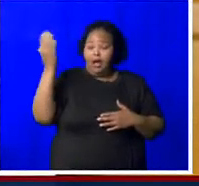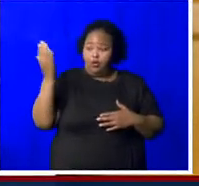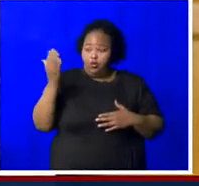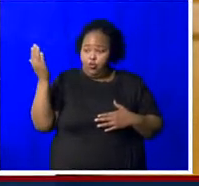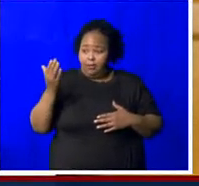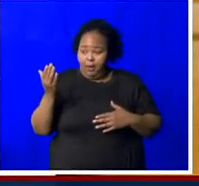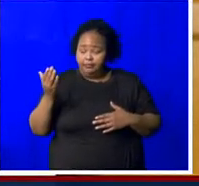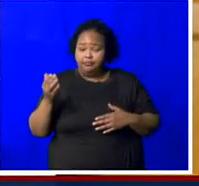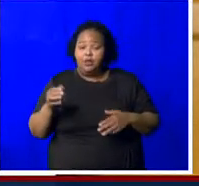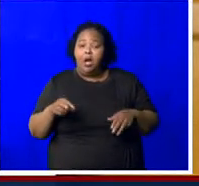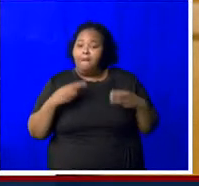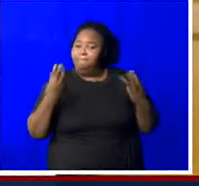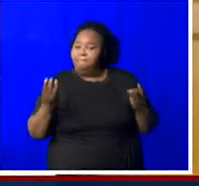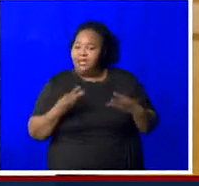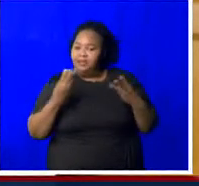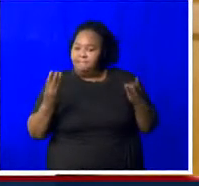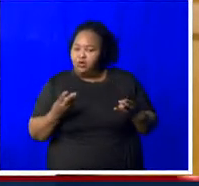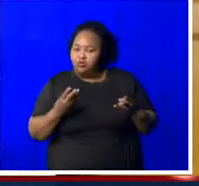njengaje